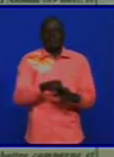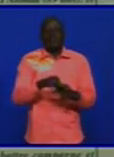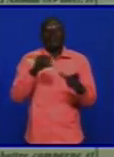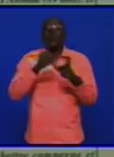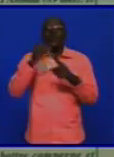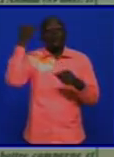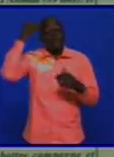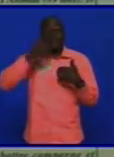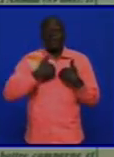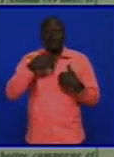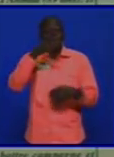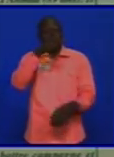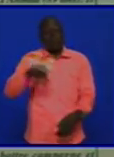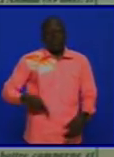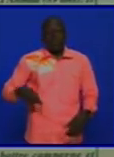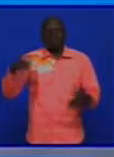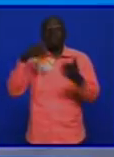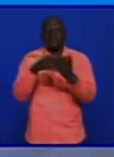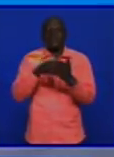Biya contre lui-même.